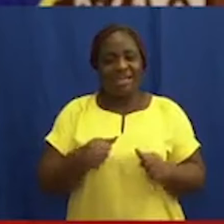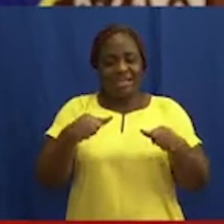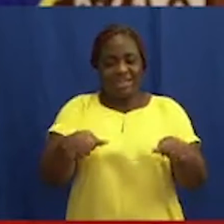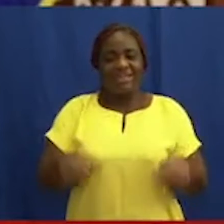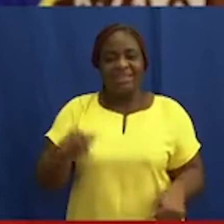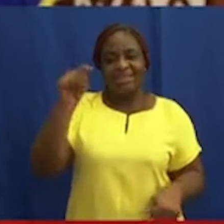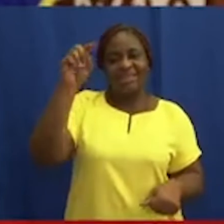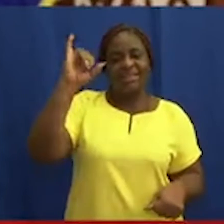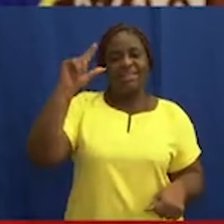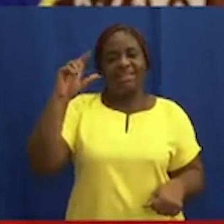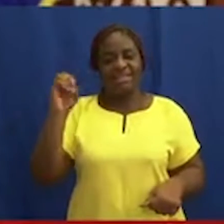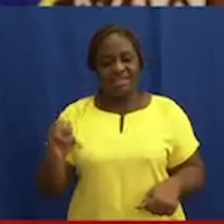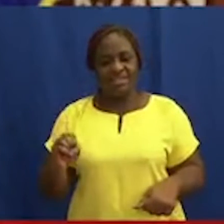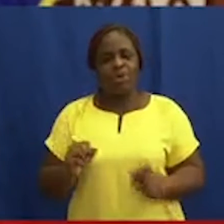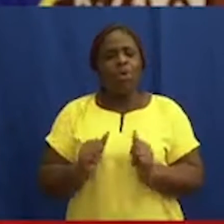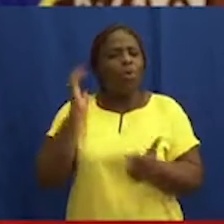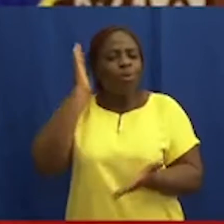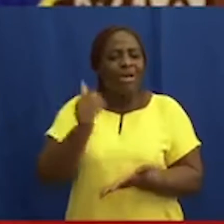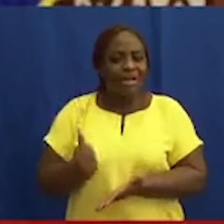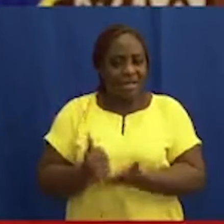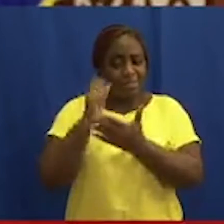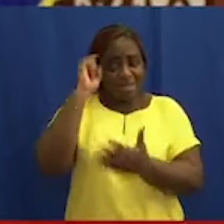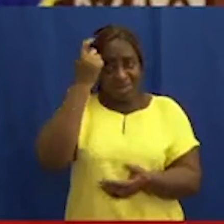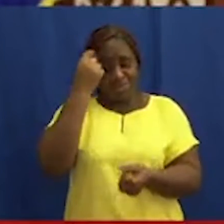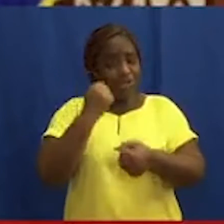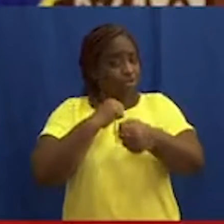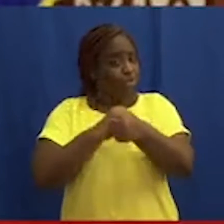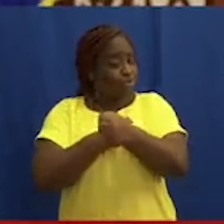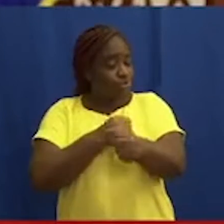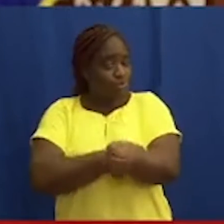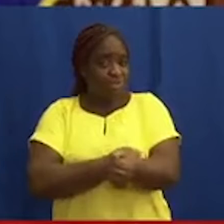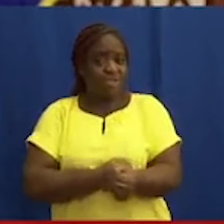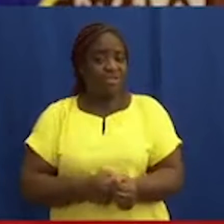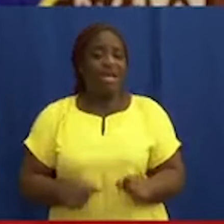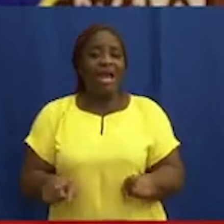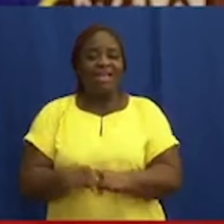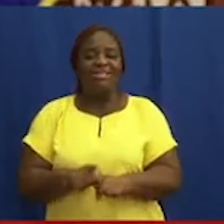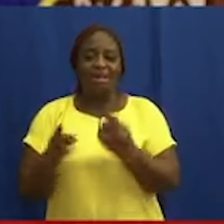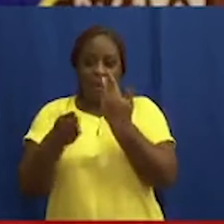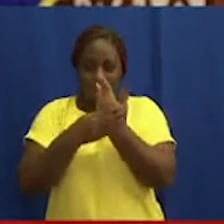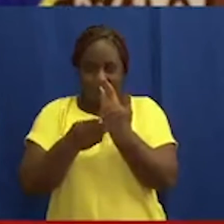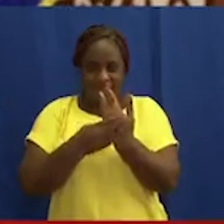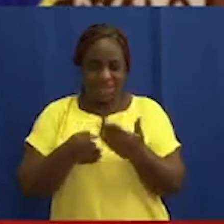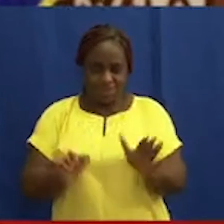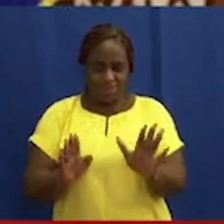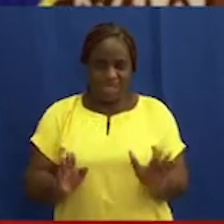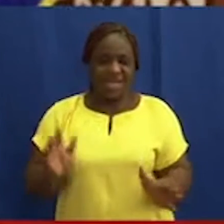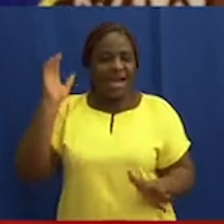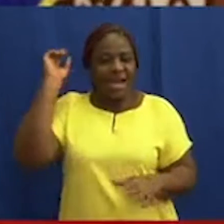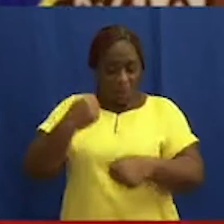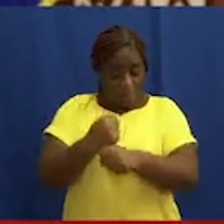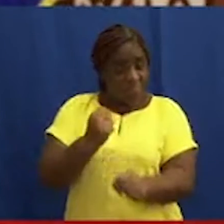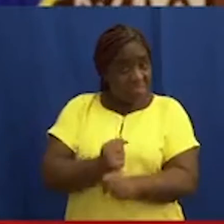muka ci gaba muna zantuttuka marasa kyau game da kudaden mu, to lalle kudin zai kasa. Idan kuma muka